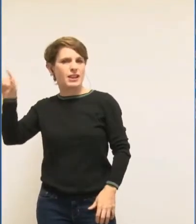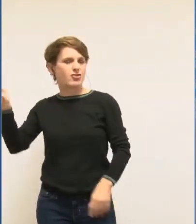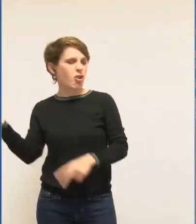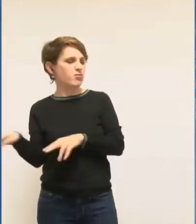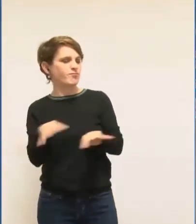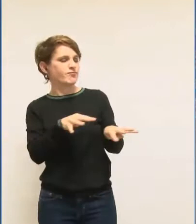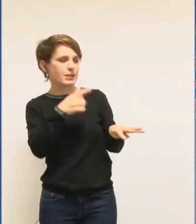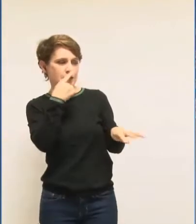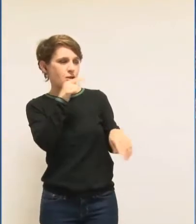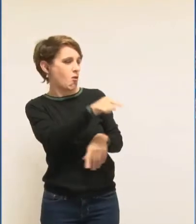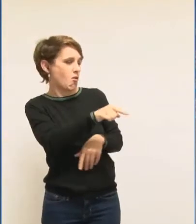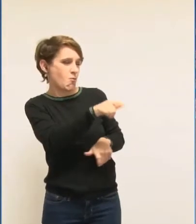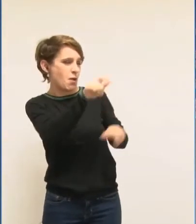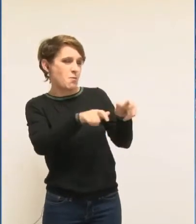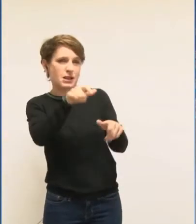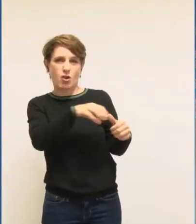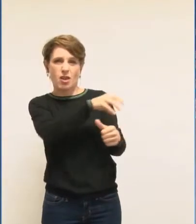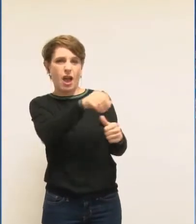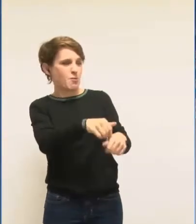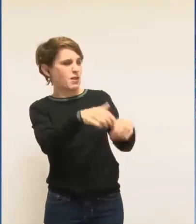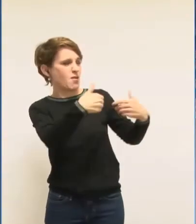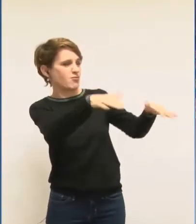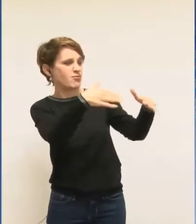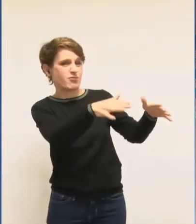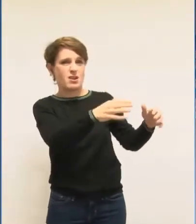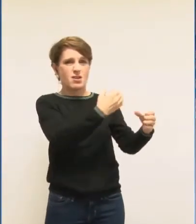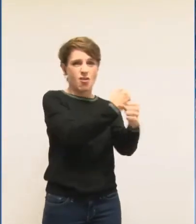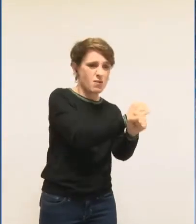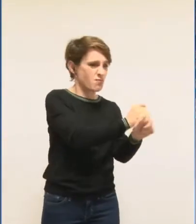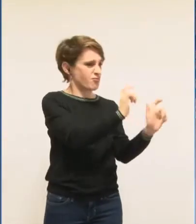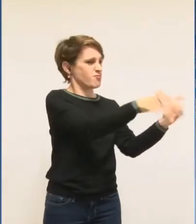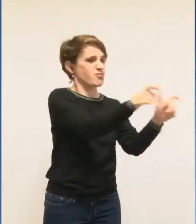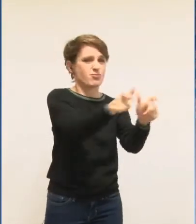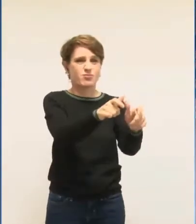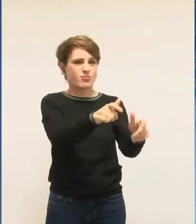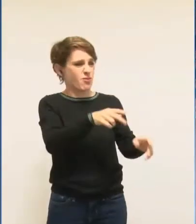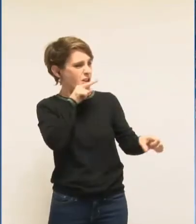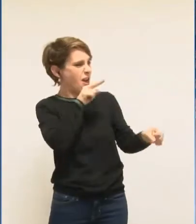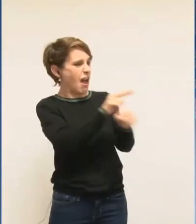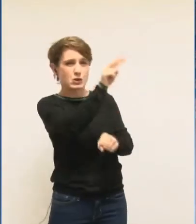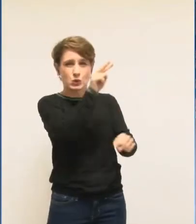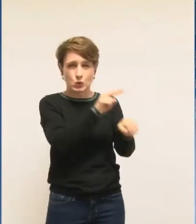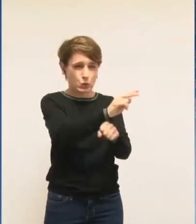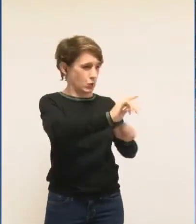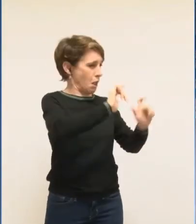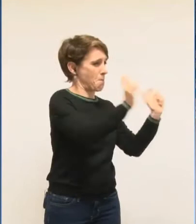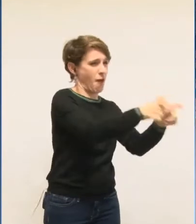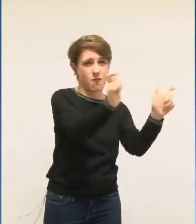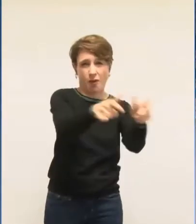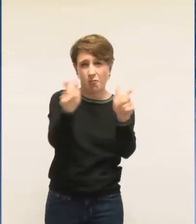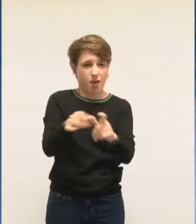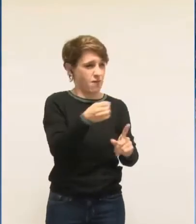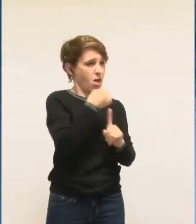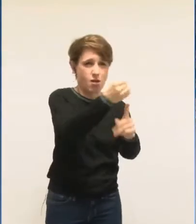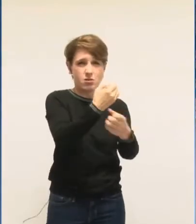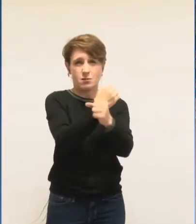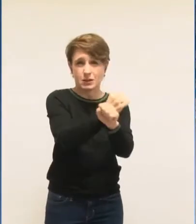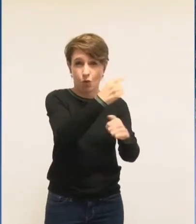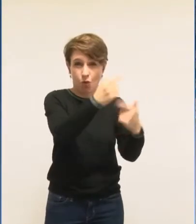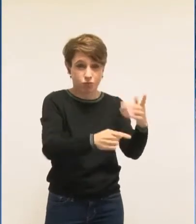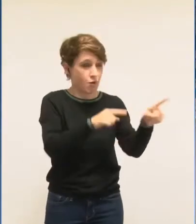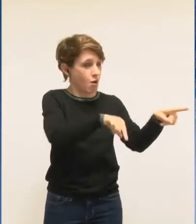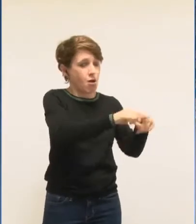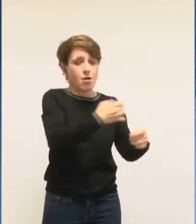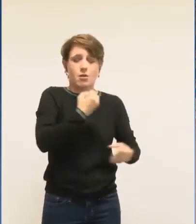véritable apartheid. Les pogroms, les insultes publiques, les arrestations arbitraires étaient le lot quotidien des